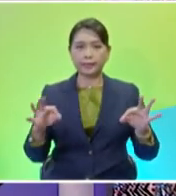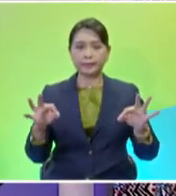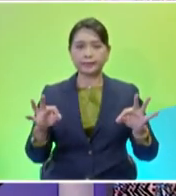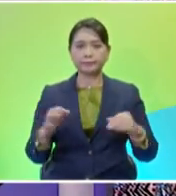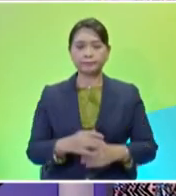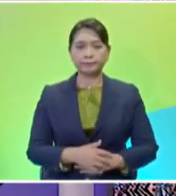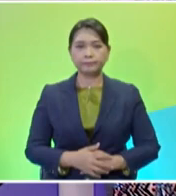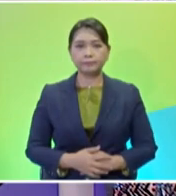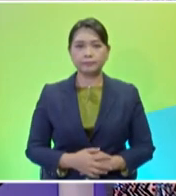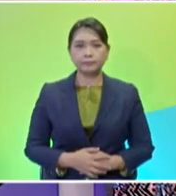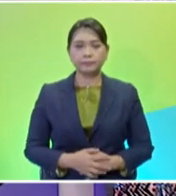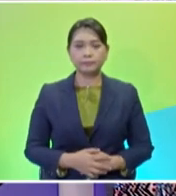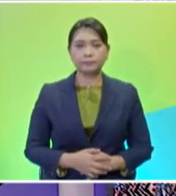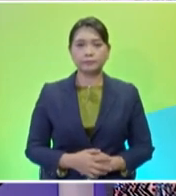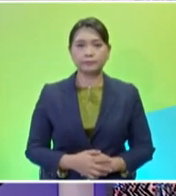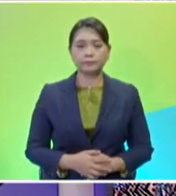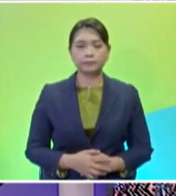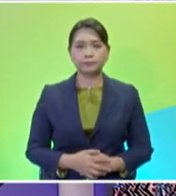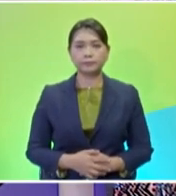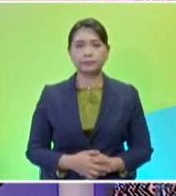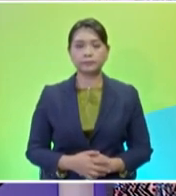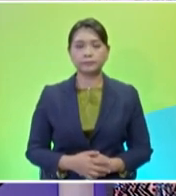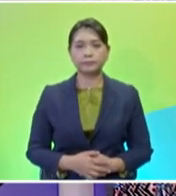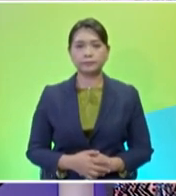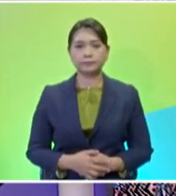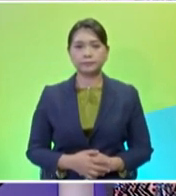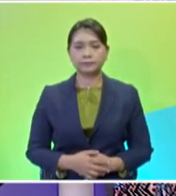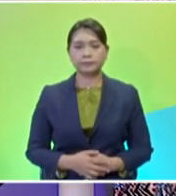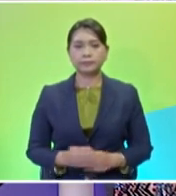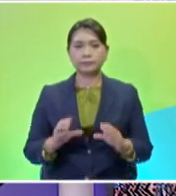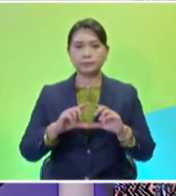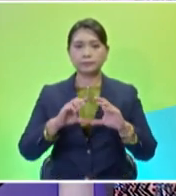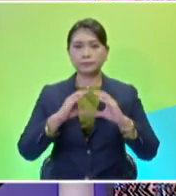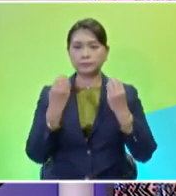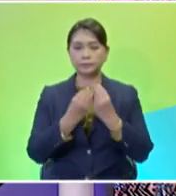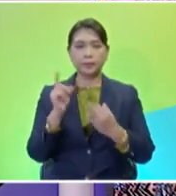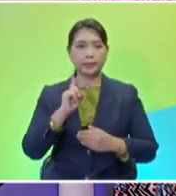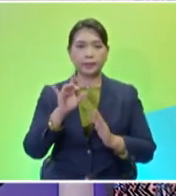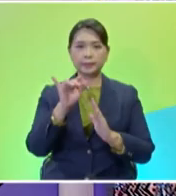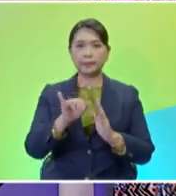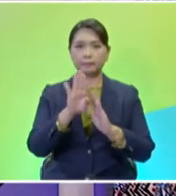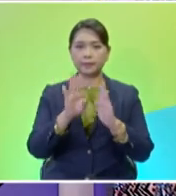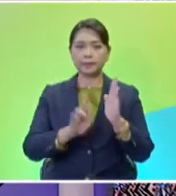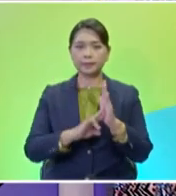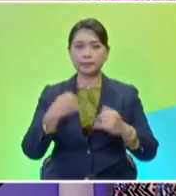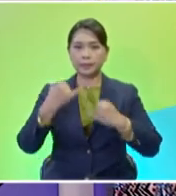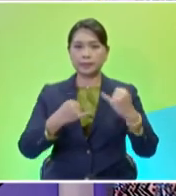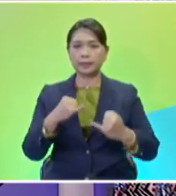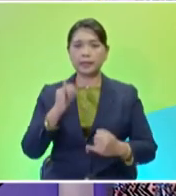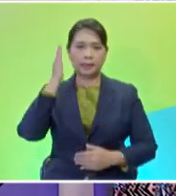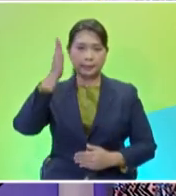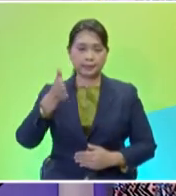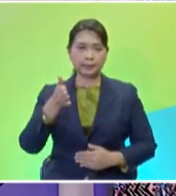bahu-membahu meraih ikan Prabu tadi jadi kumpulan mana yang berjaya di akhir zaman ini pastinya akan